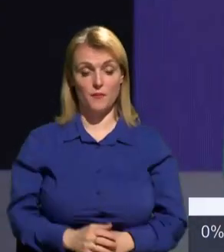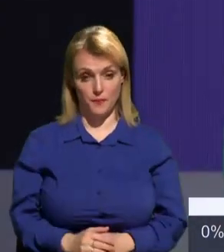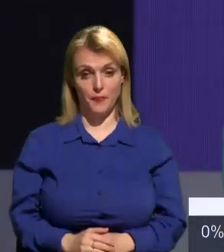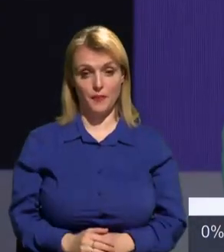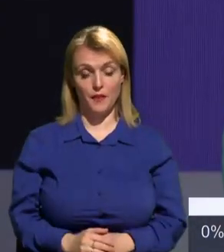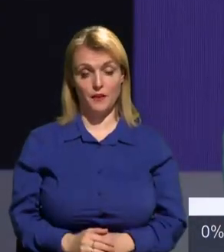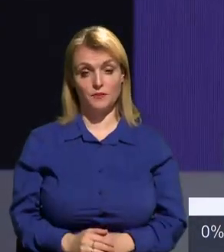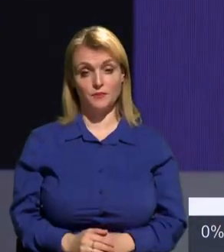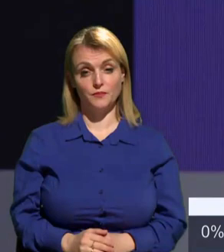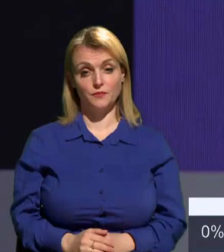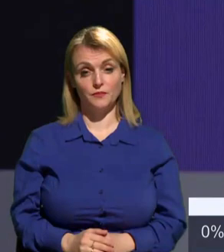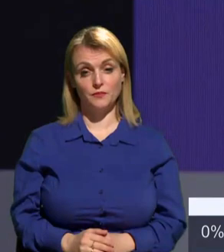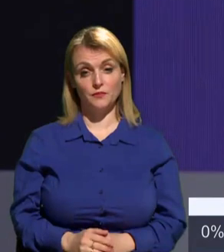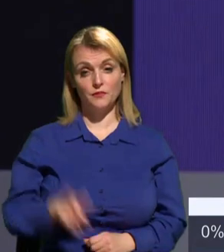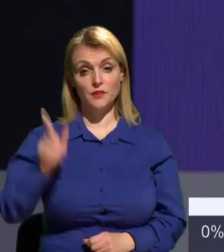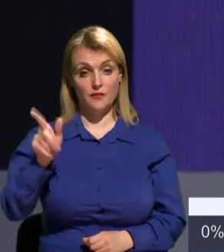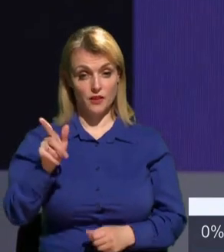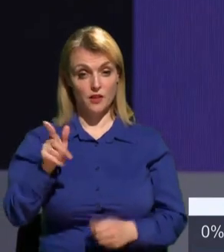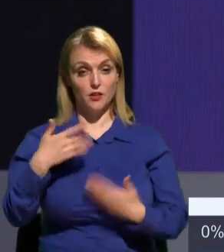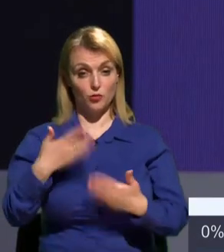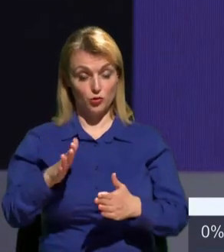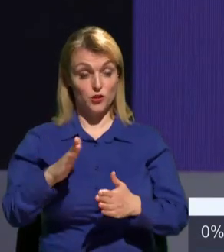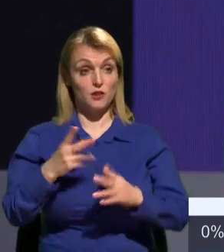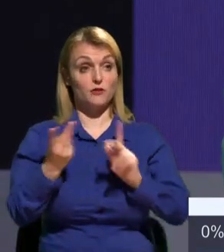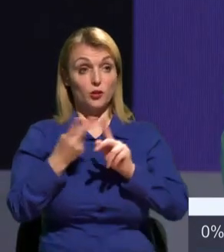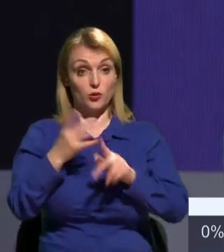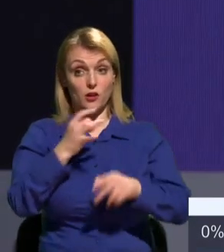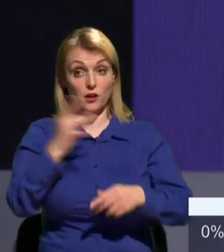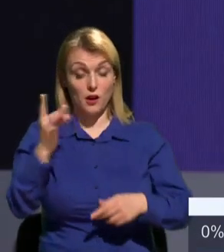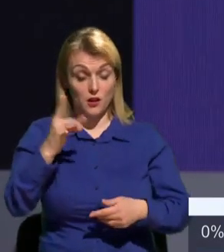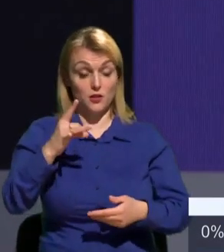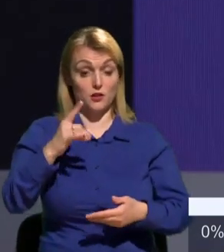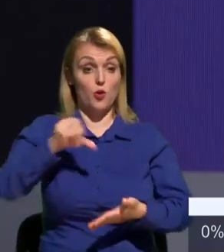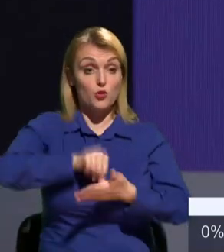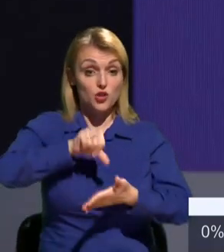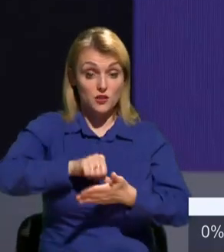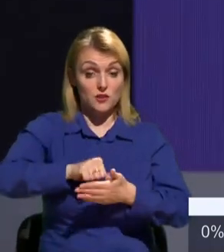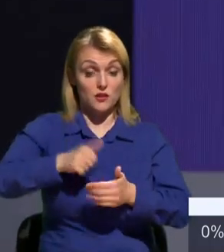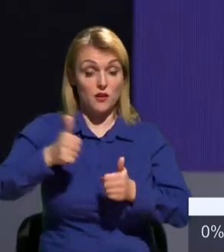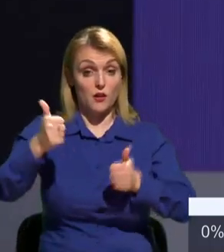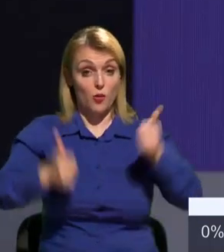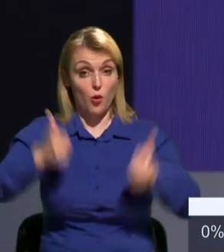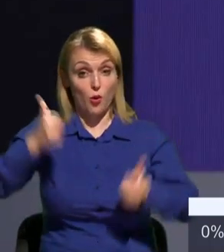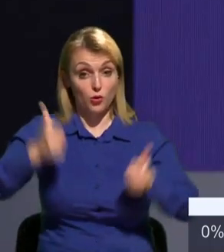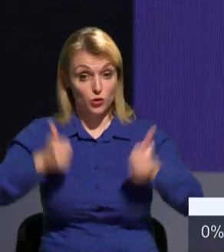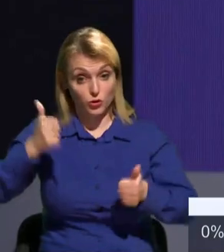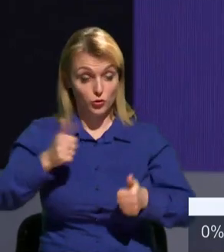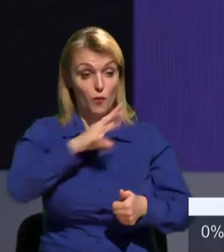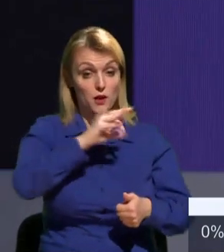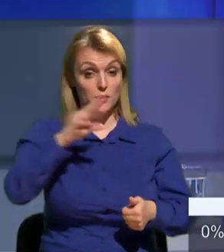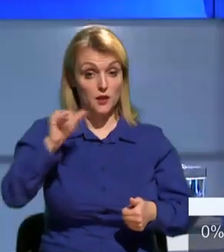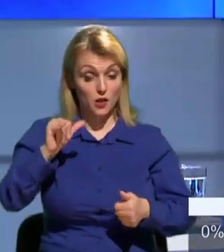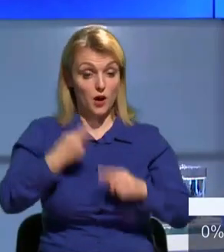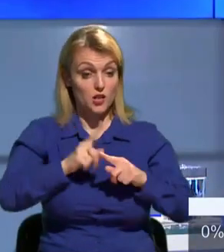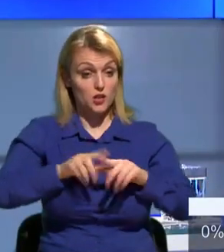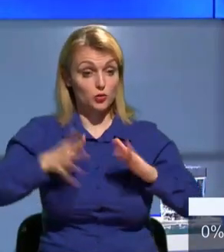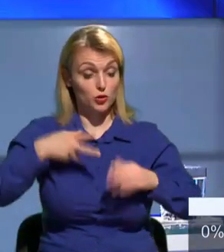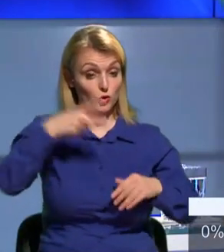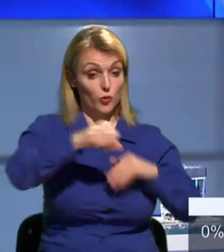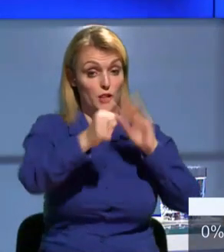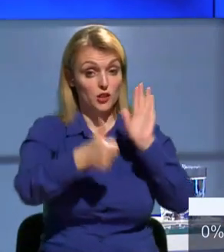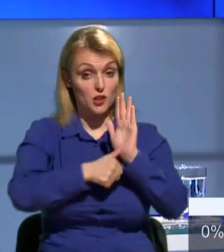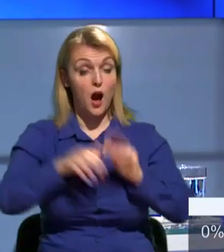fapt. Sunteți la a doua confruntare cu contracandidata dumneavoastră, Maia Sandu. Asta s-a întâmplat în 2016.